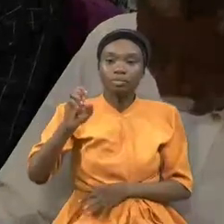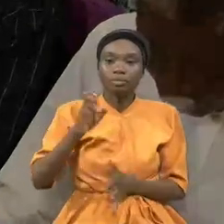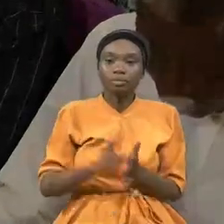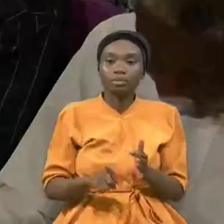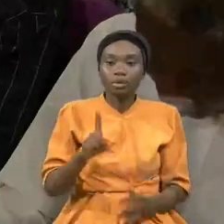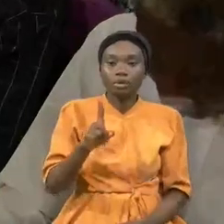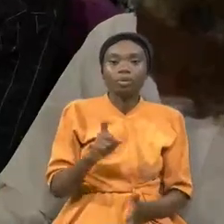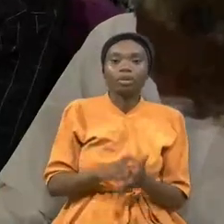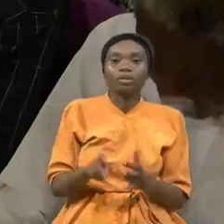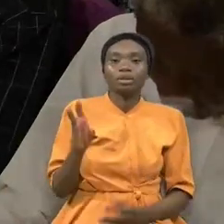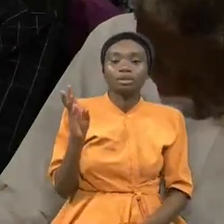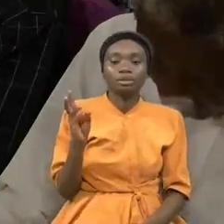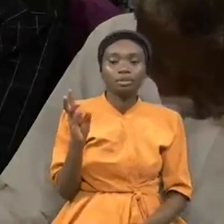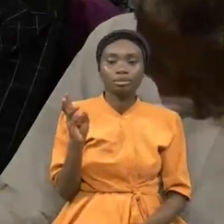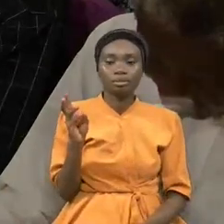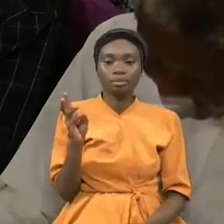Voyons